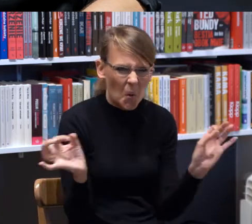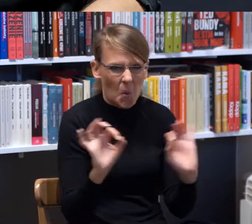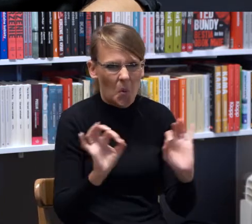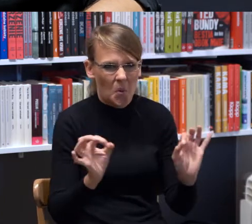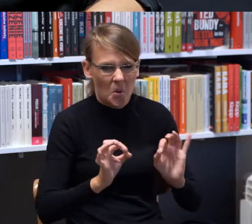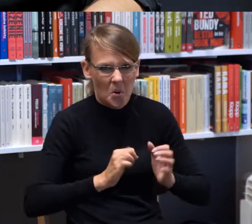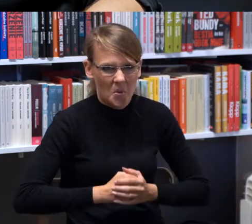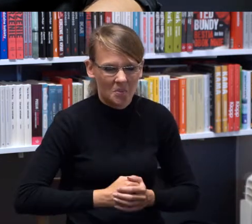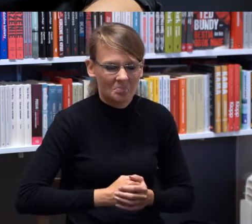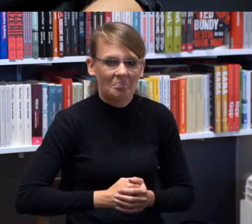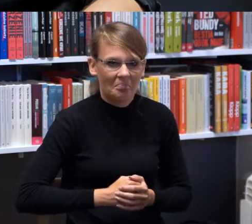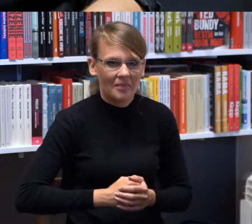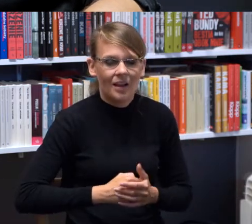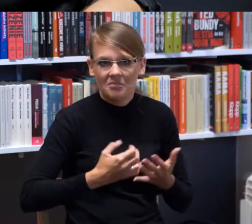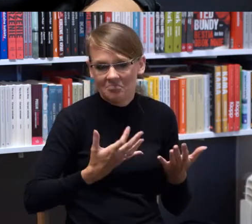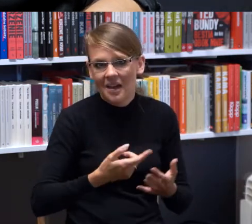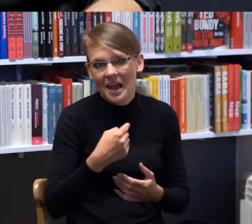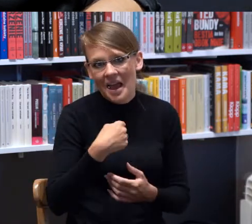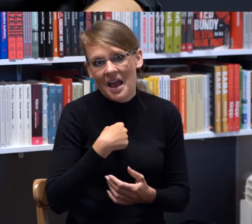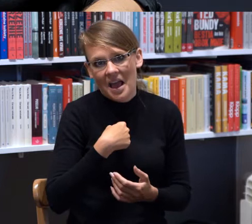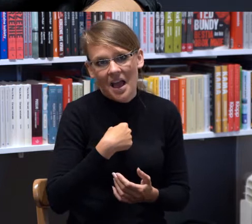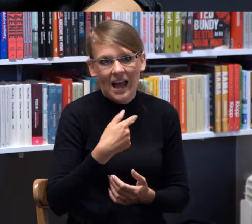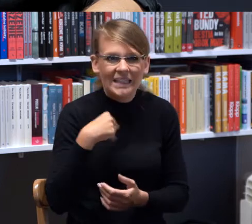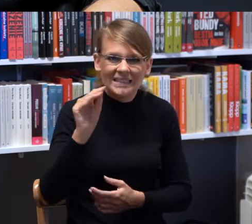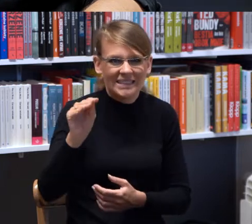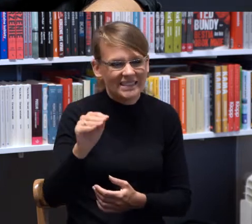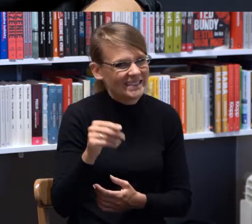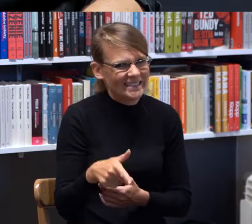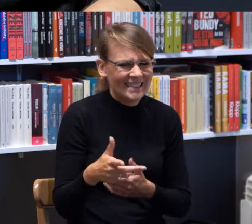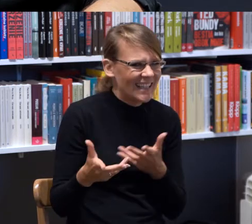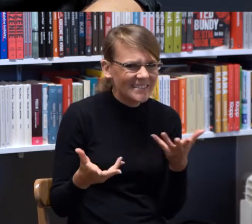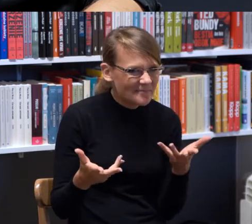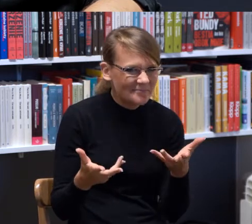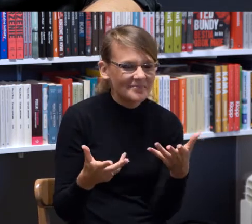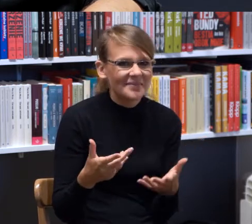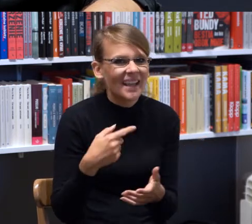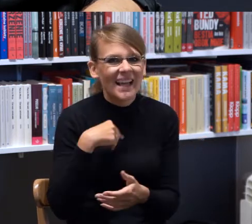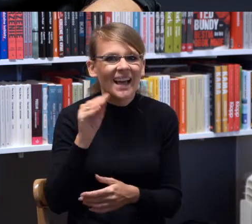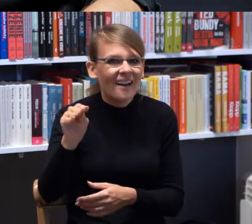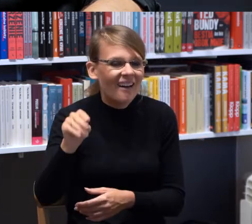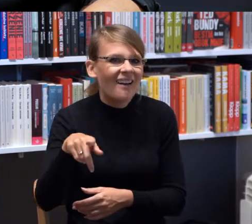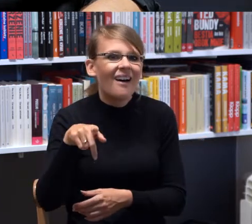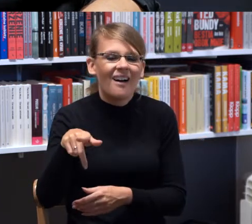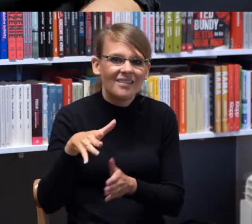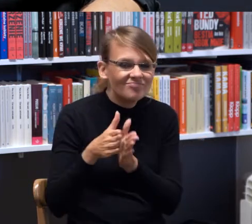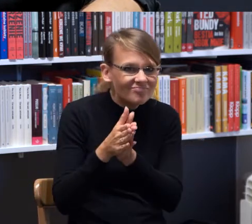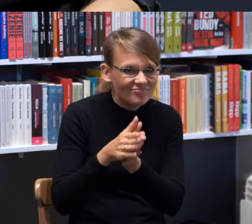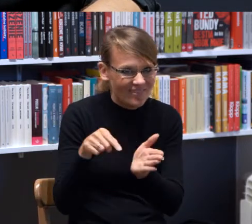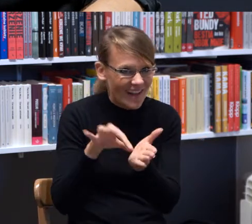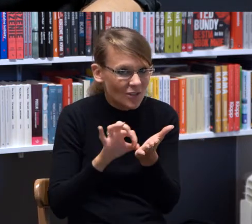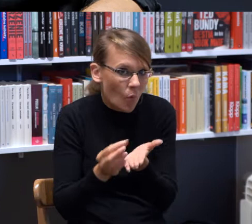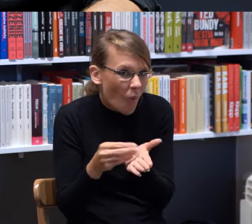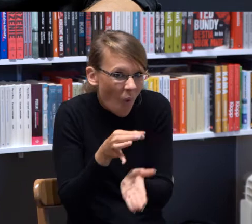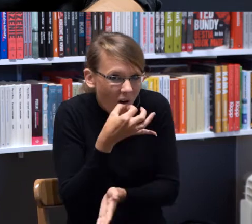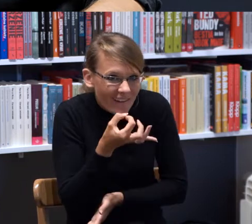naprawdę... No i ja oczywiście zgłosiłam obiekcję i powiedziałam, poprosiłam redakcję, czy by mogli wprowadzić korektę do tego rysunku,